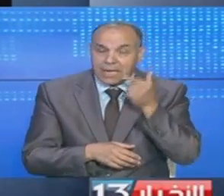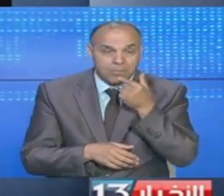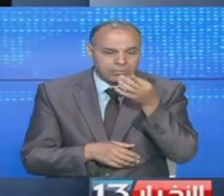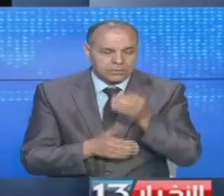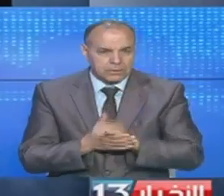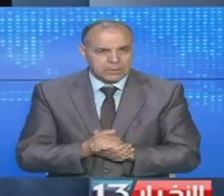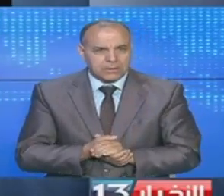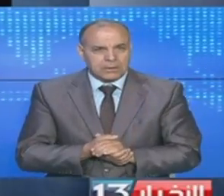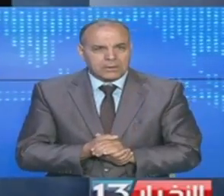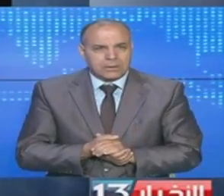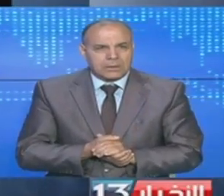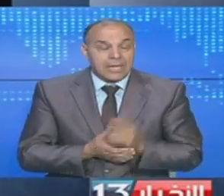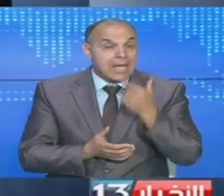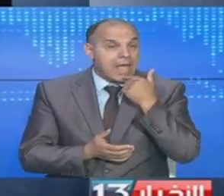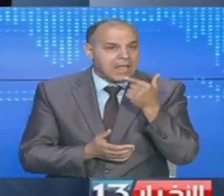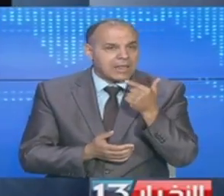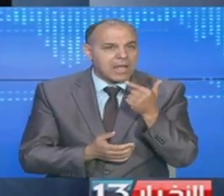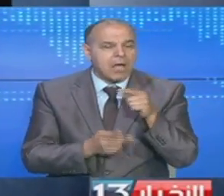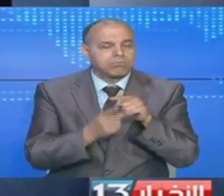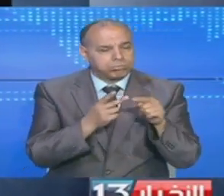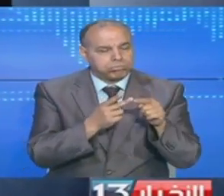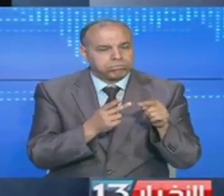الغني الشعباني بأن